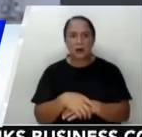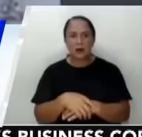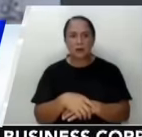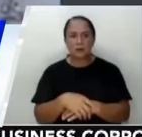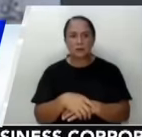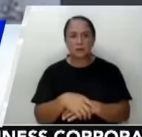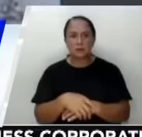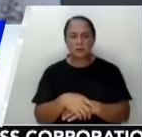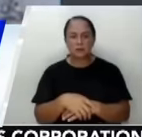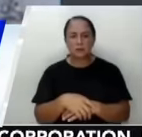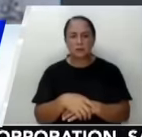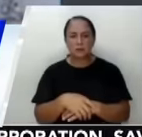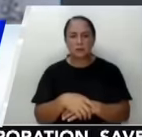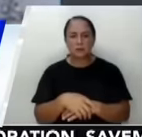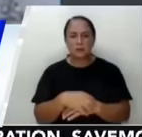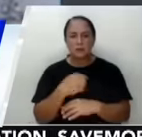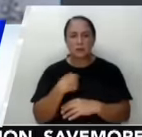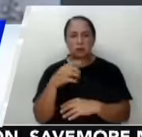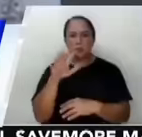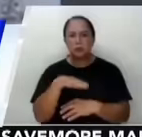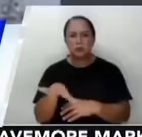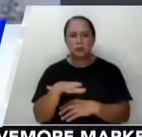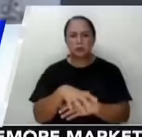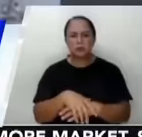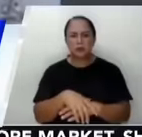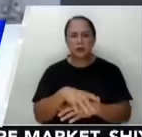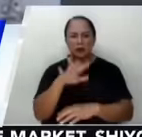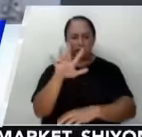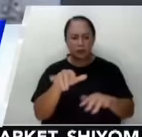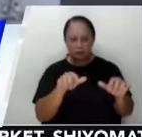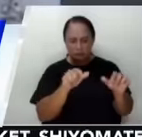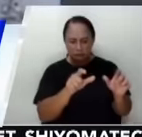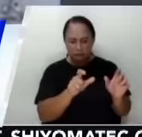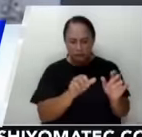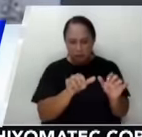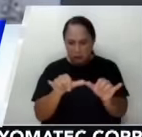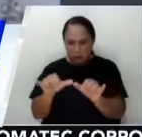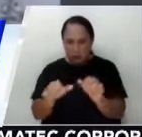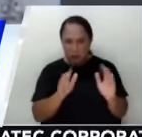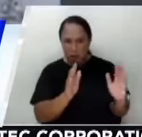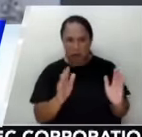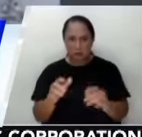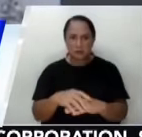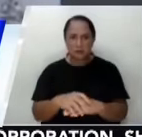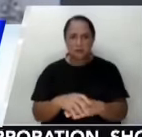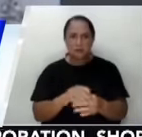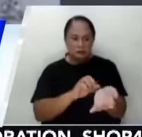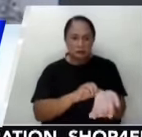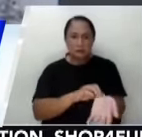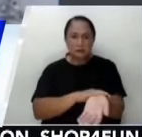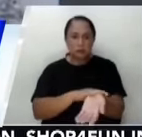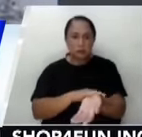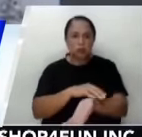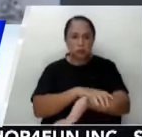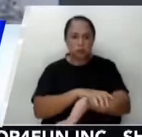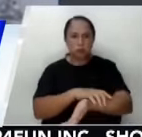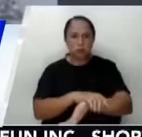Mga 5 pulgada. Yung haba dito sa pulso niya. Yung haba ng